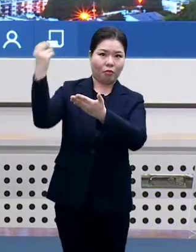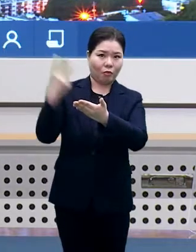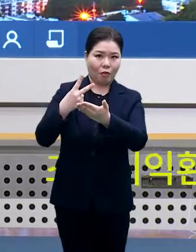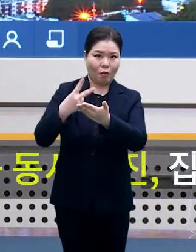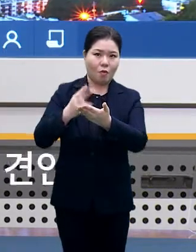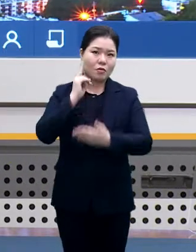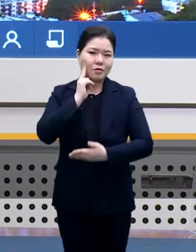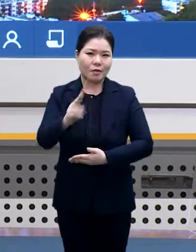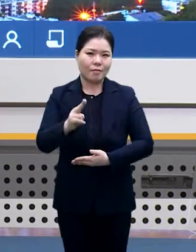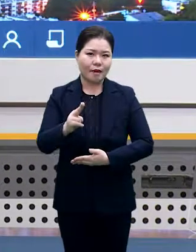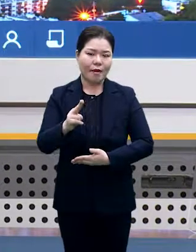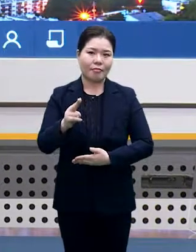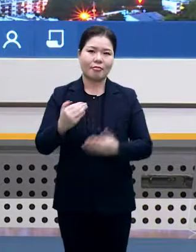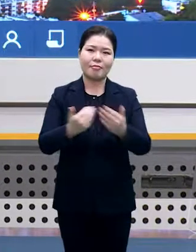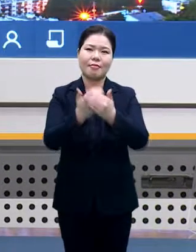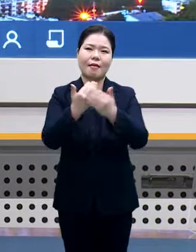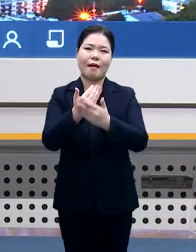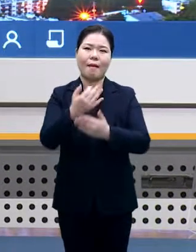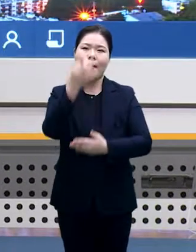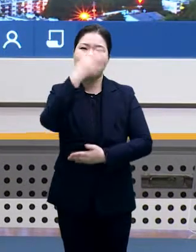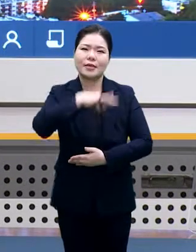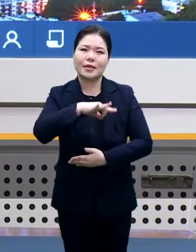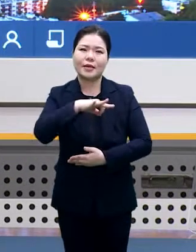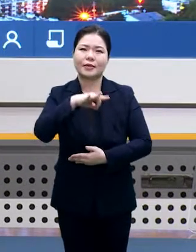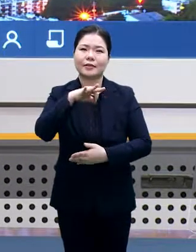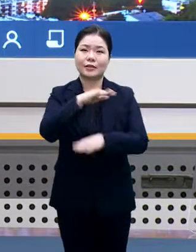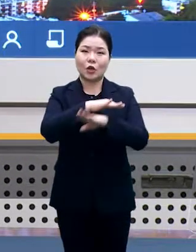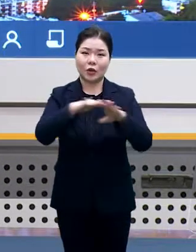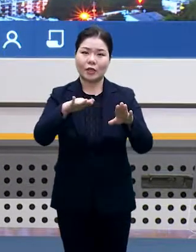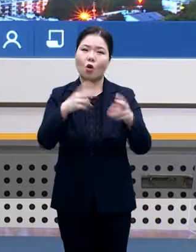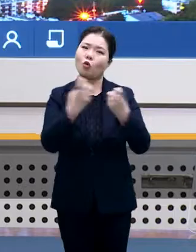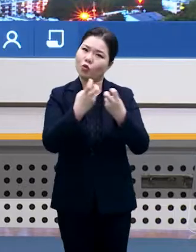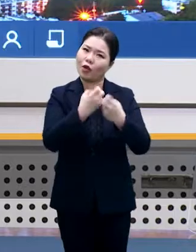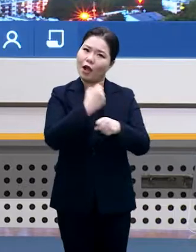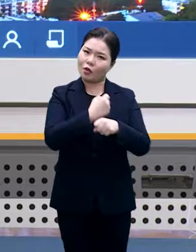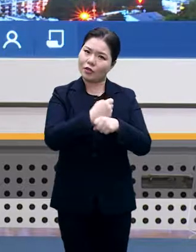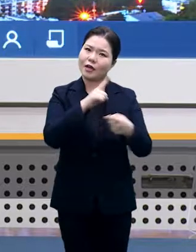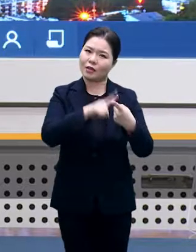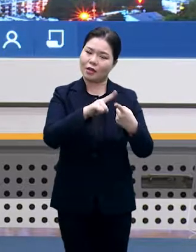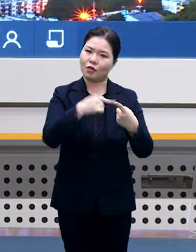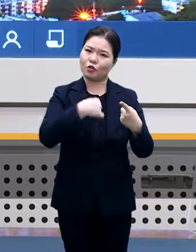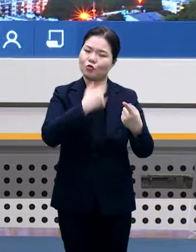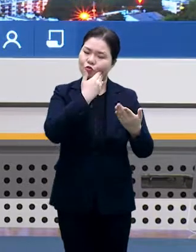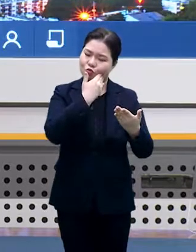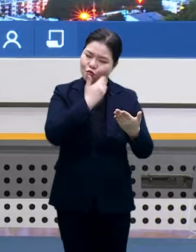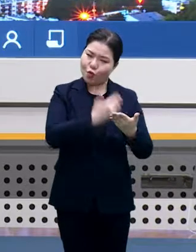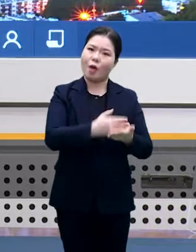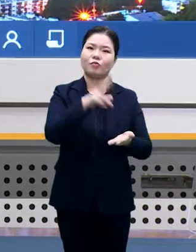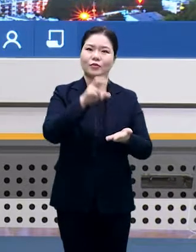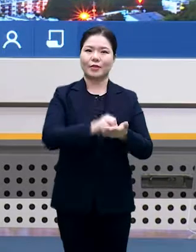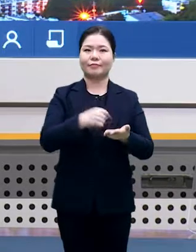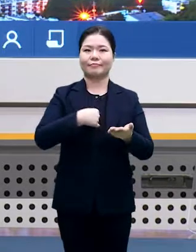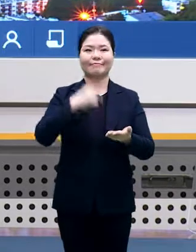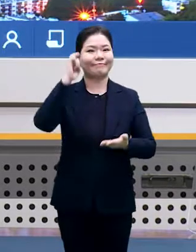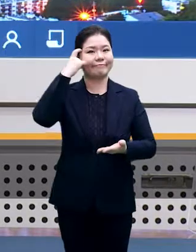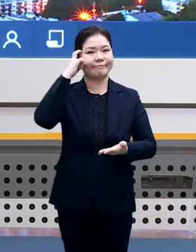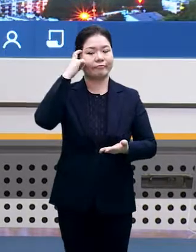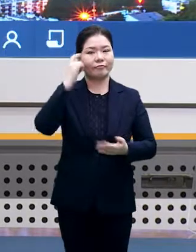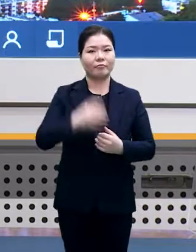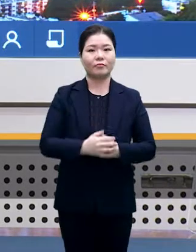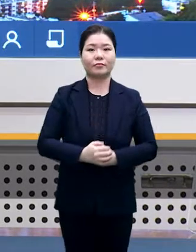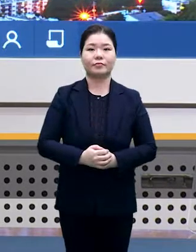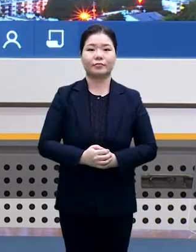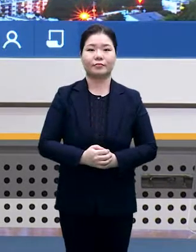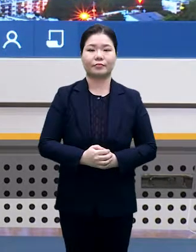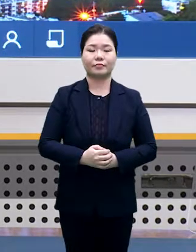또 과도한 개발 이익 처리를 어떻게 할 거냐가 저는 중요한 문제라고